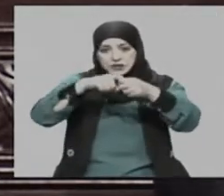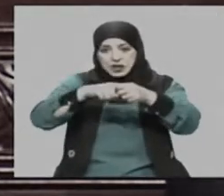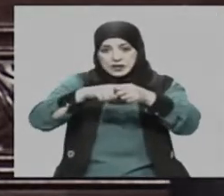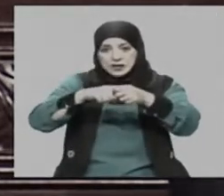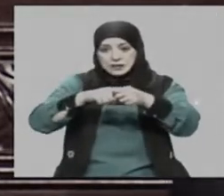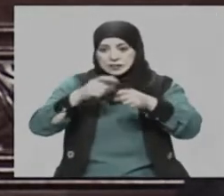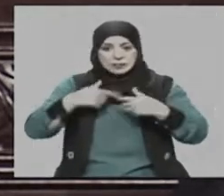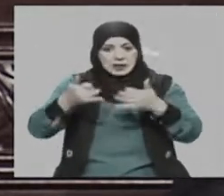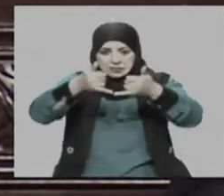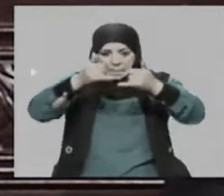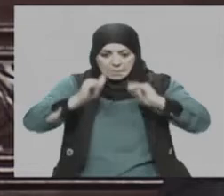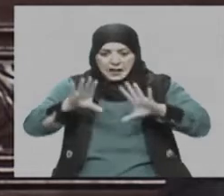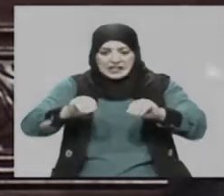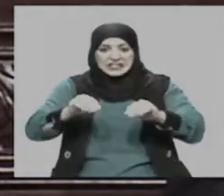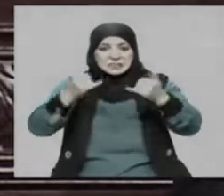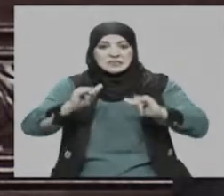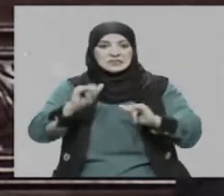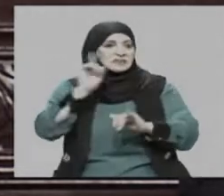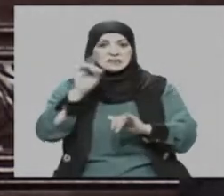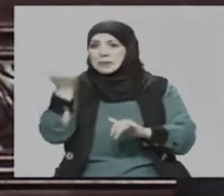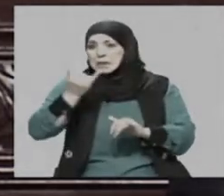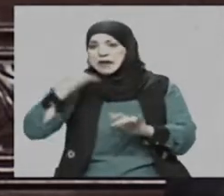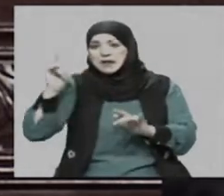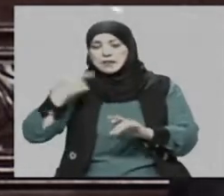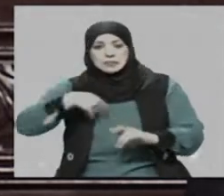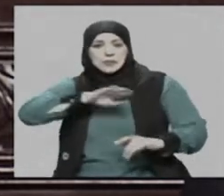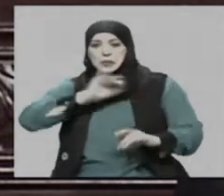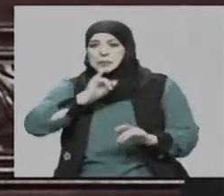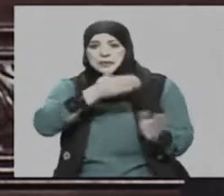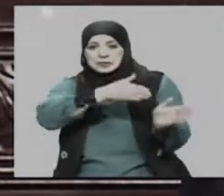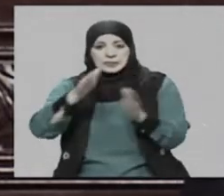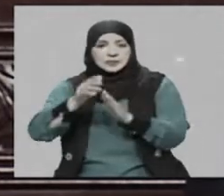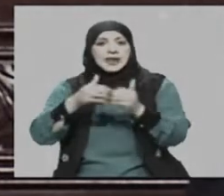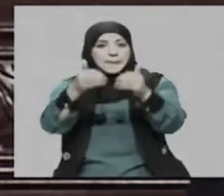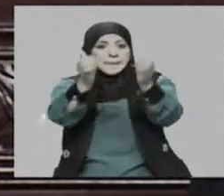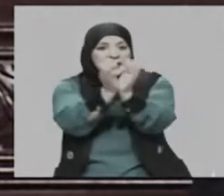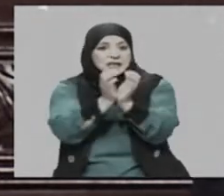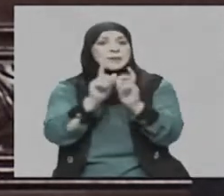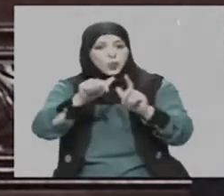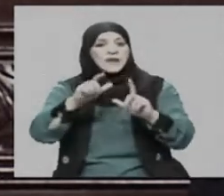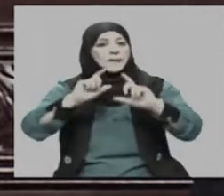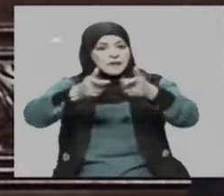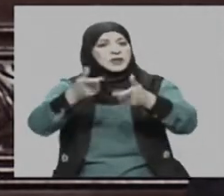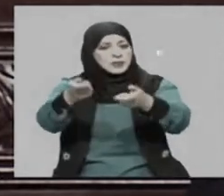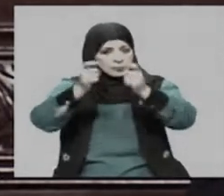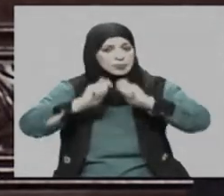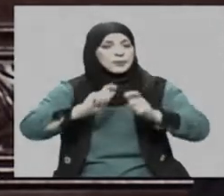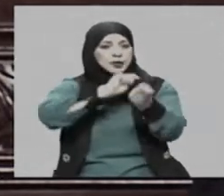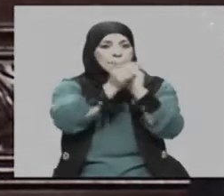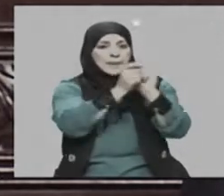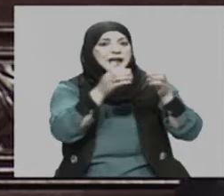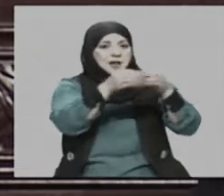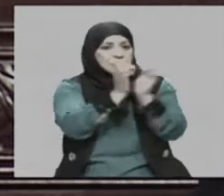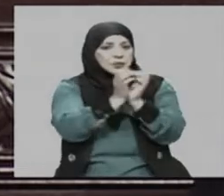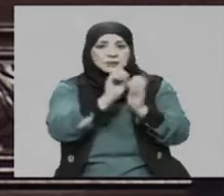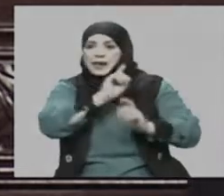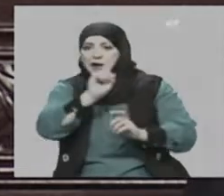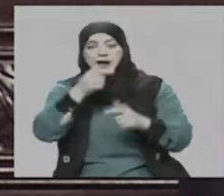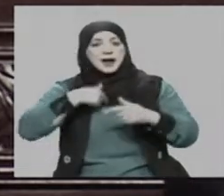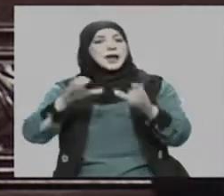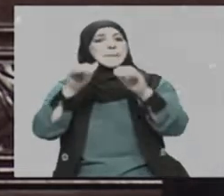واش هذاك اللي يعني لي وجاتني زادة مقترحات باش نبدل من الحزب ما مشيتش حتى حزب قعدت في الحزب اللي انتميت له من